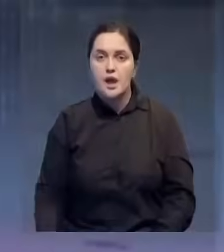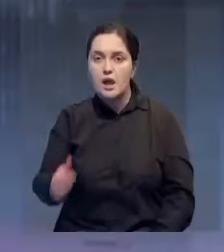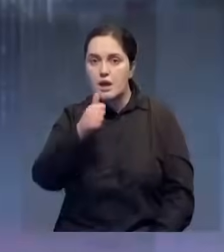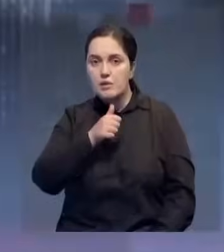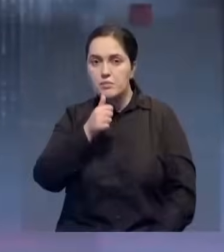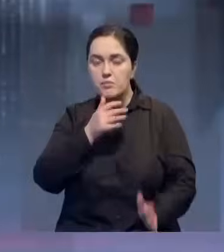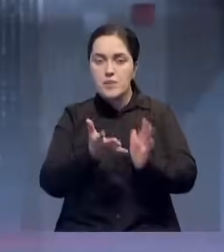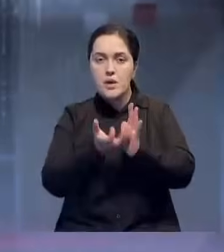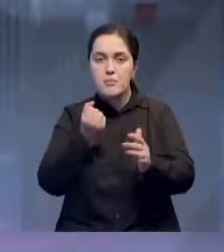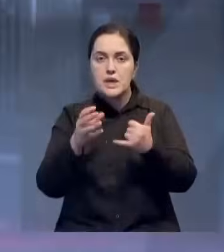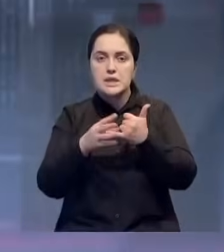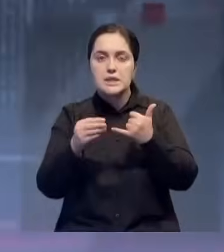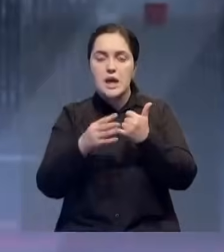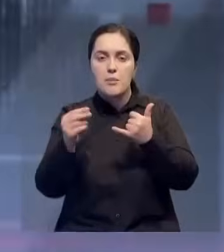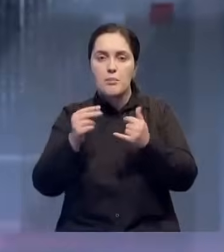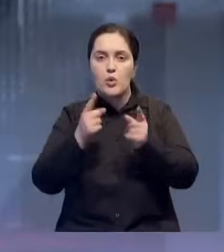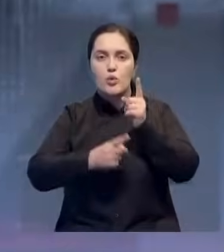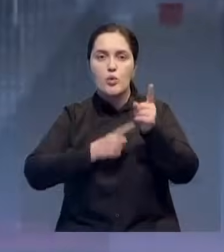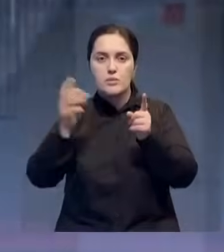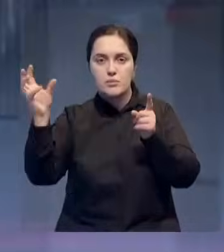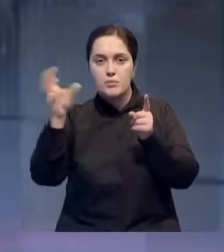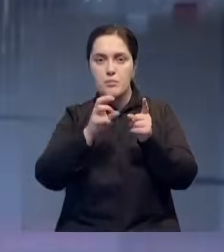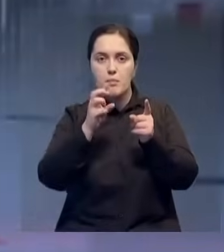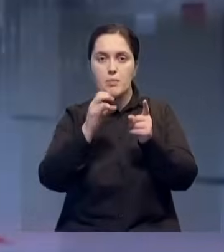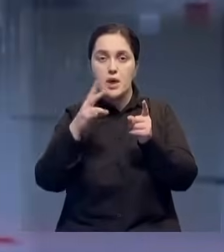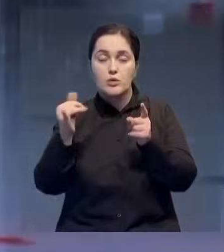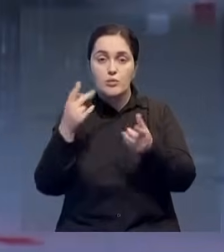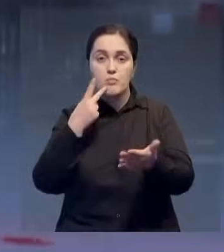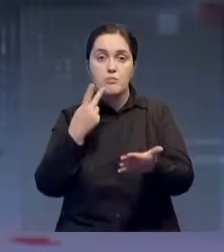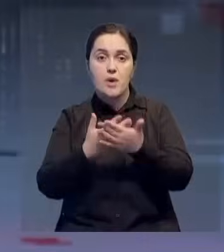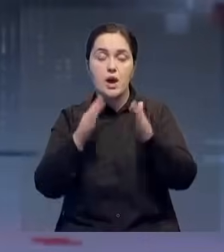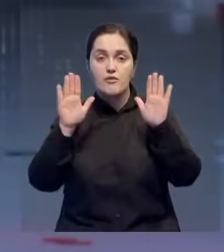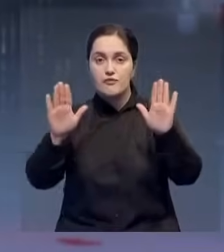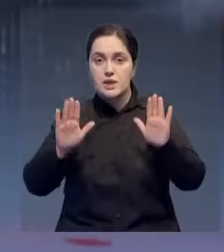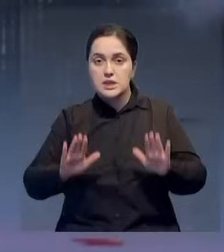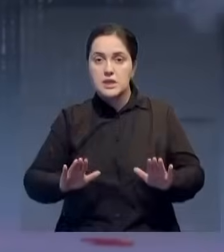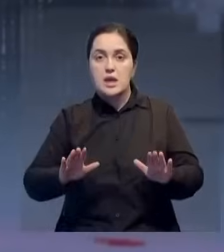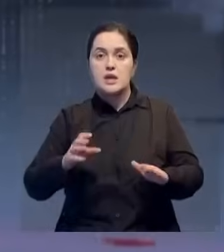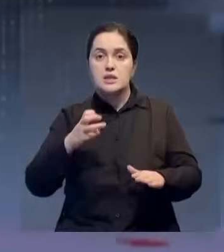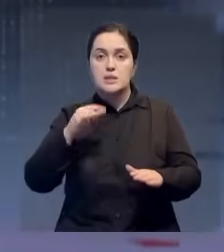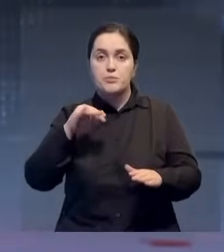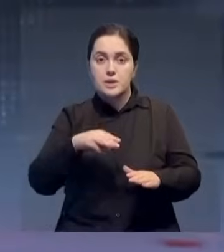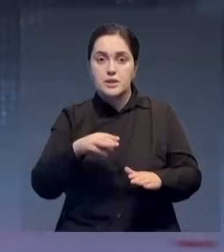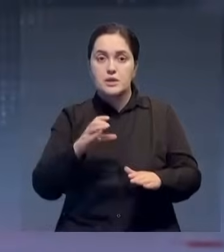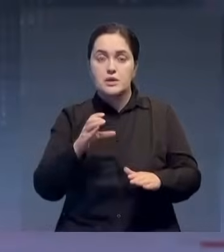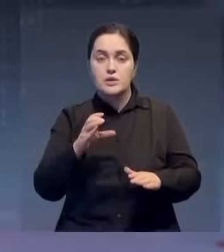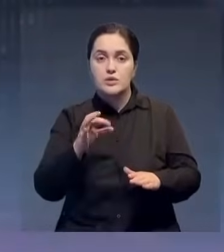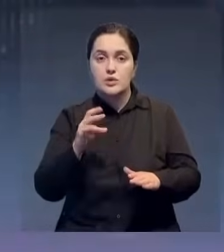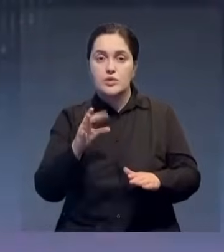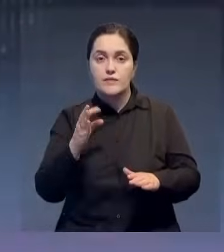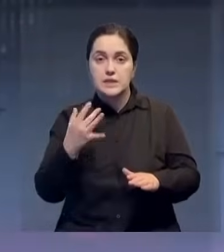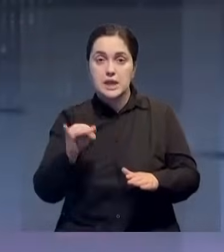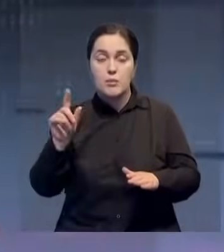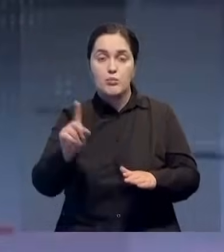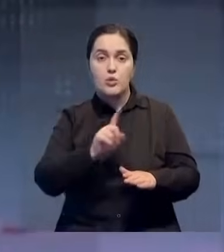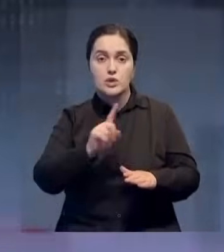Образцы грунта астероида Бенну впервые покажут общественности на выставке в метеоритной галерее Смитсоновского музея.